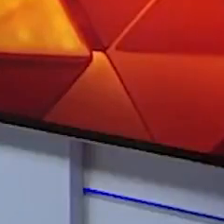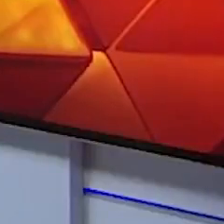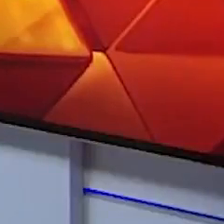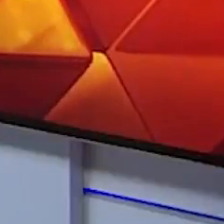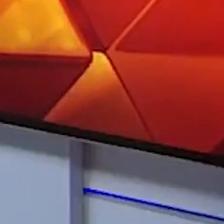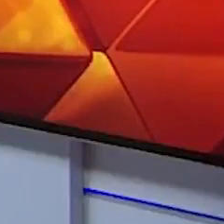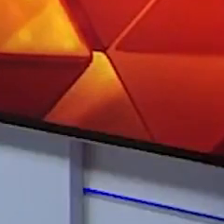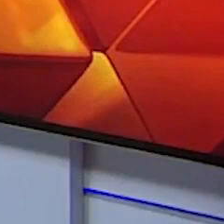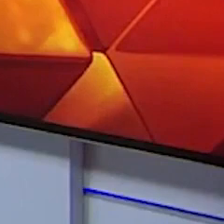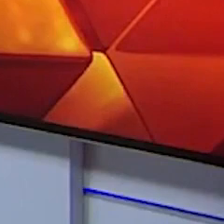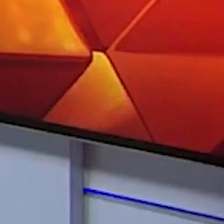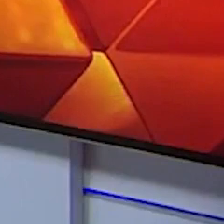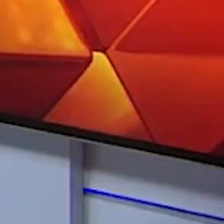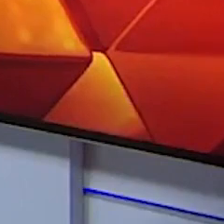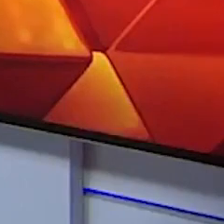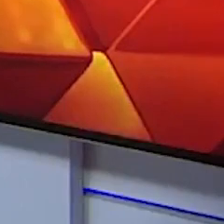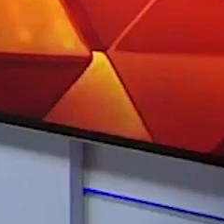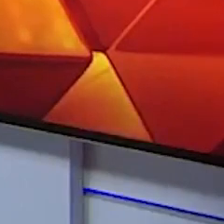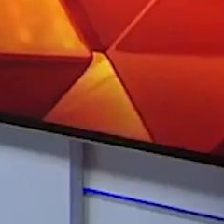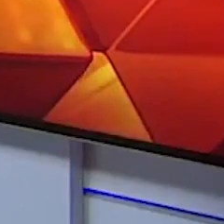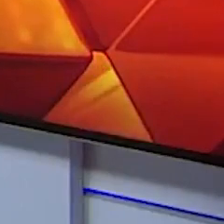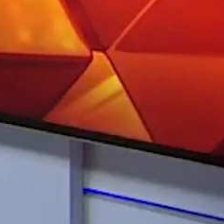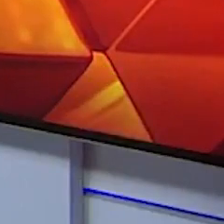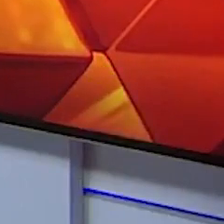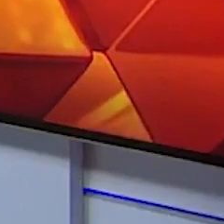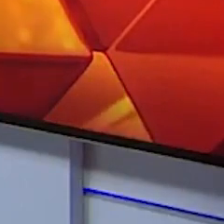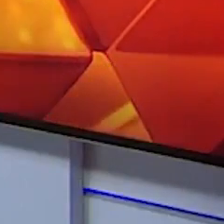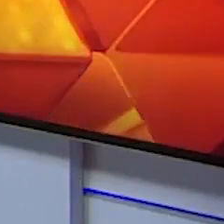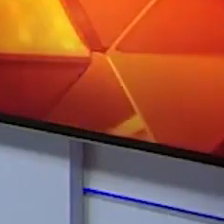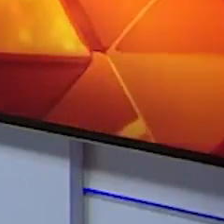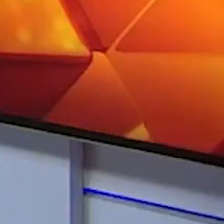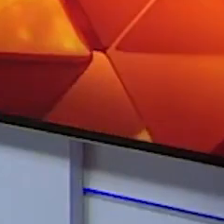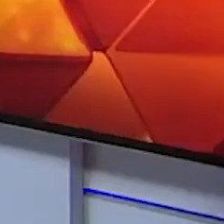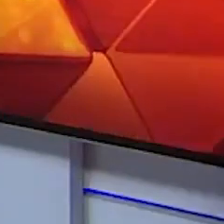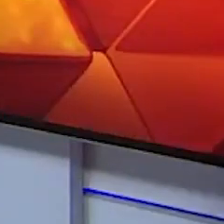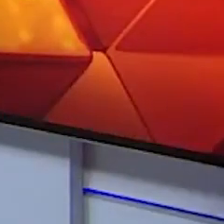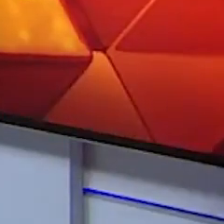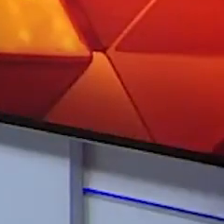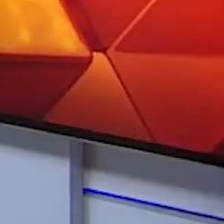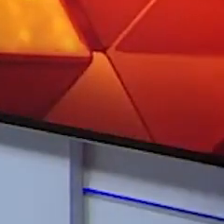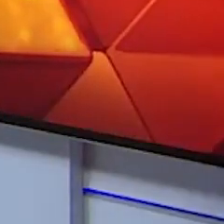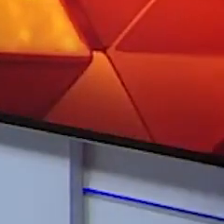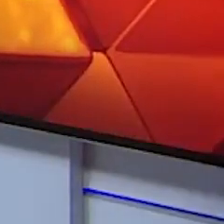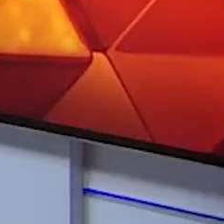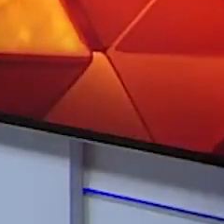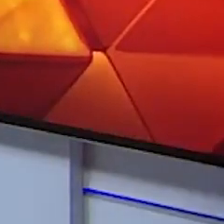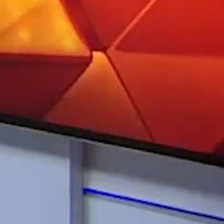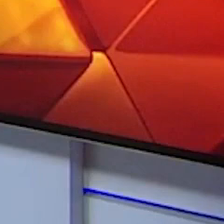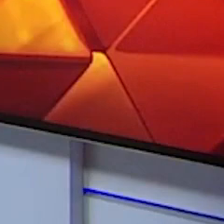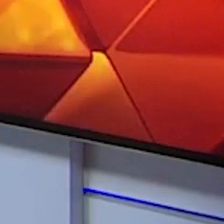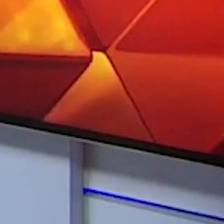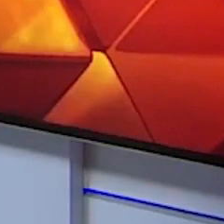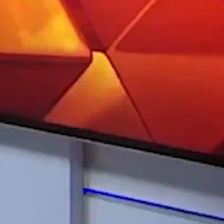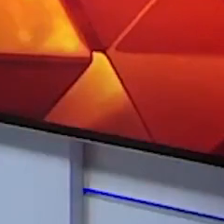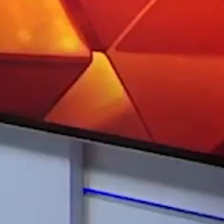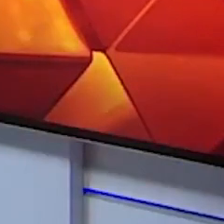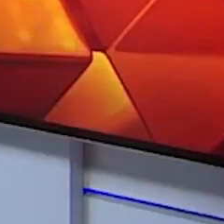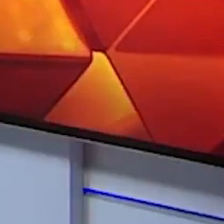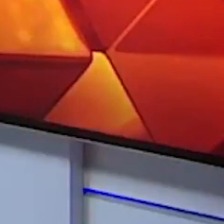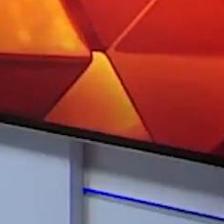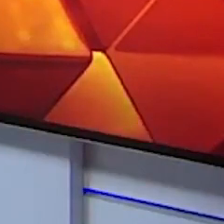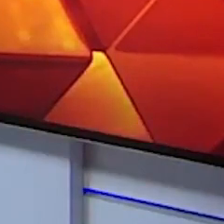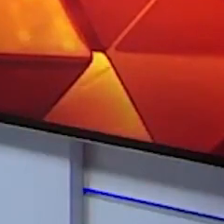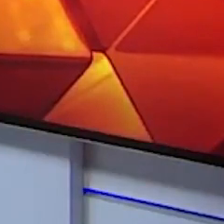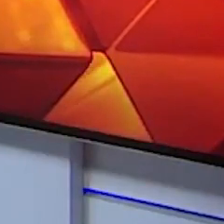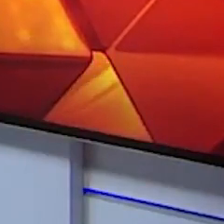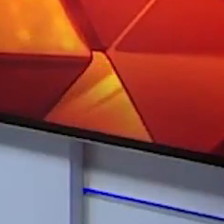Para sa mas mahabang chikahan, visit and subscribe to GMA Integrated News on YouTube. At para sa mga kapuso natin abroad, samahan nyo